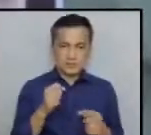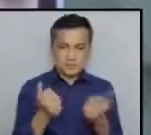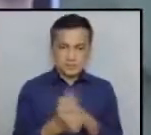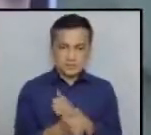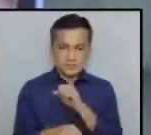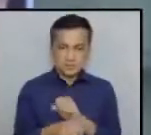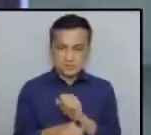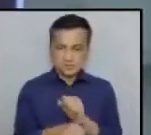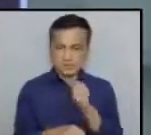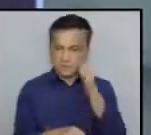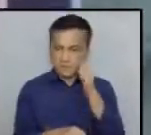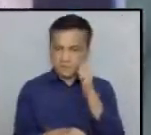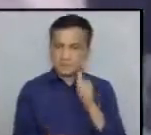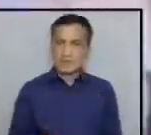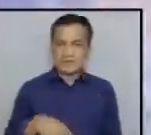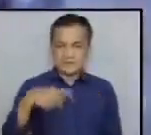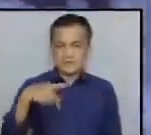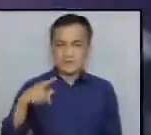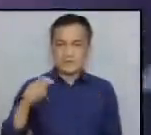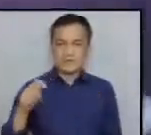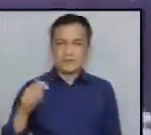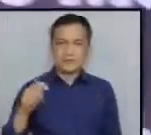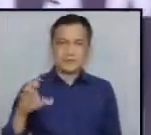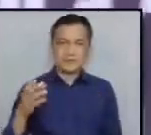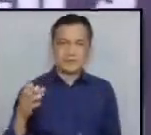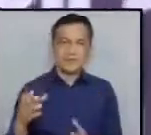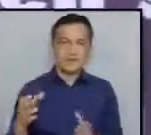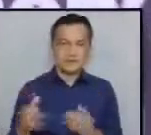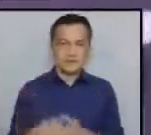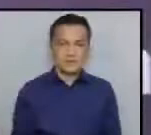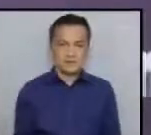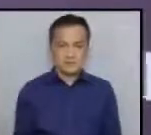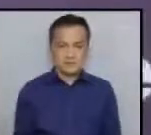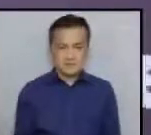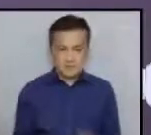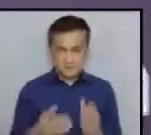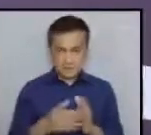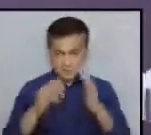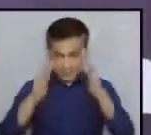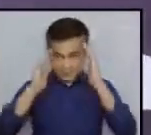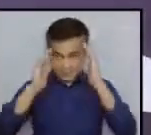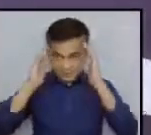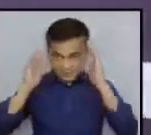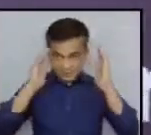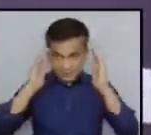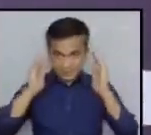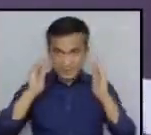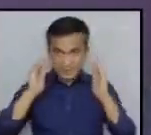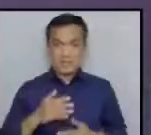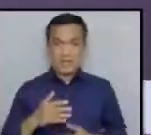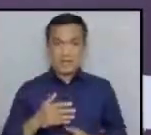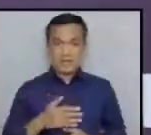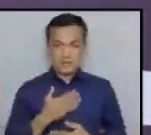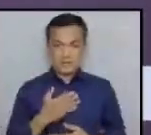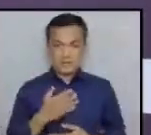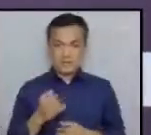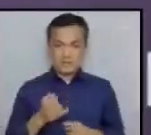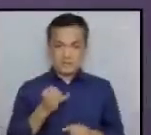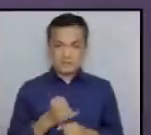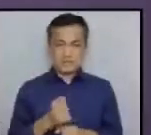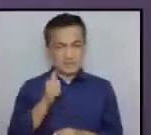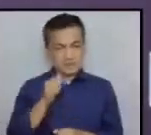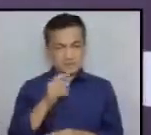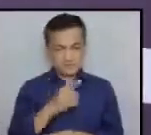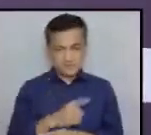maka-powerpoint sa class. Go ahead, Miss Beth. Okay, muli binabati ko ang lahat ng Happy International Women's Day. Ngayon po ang ating